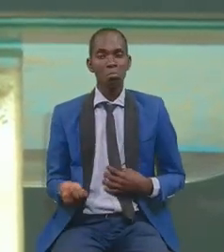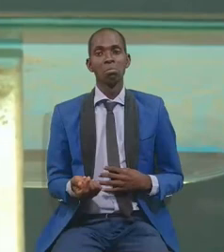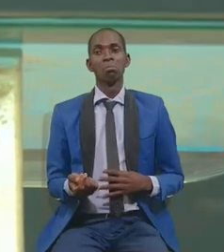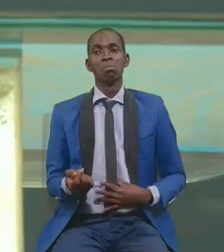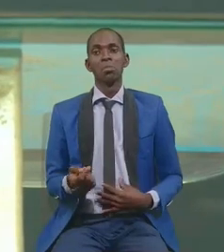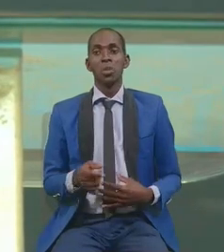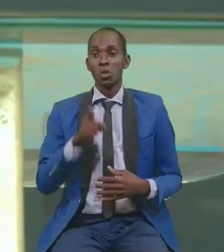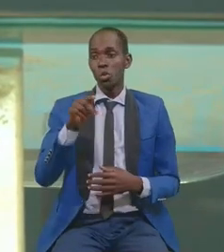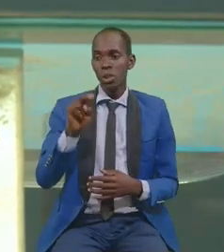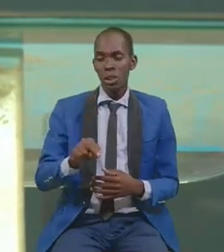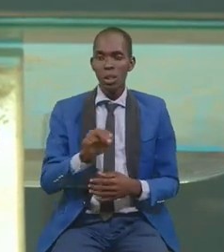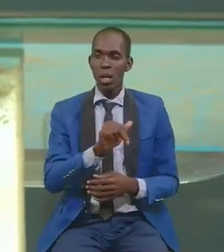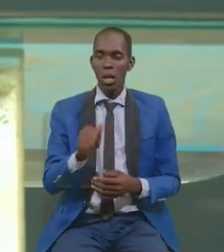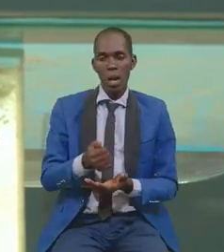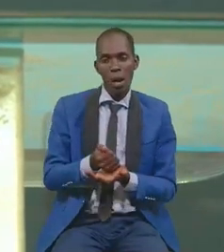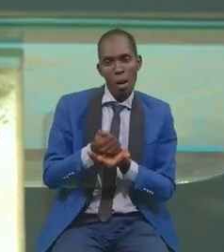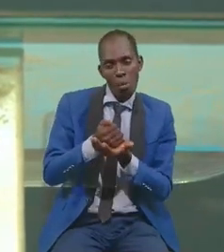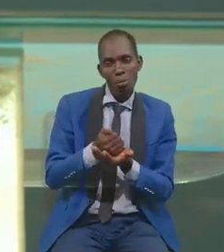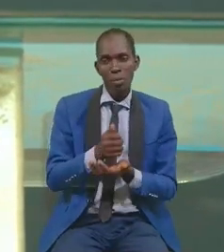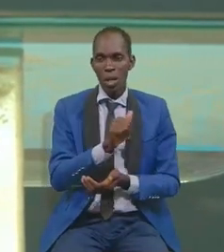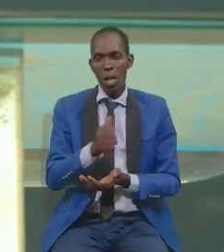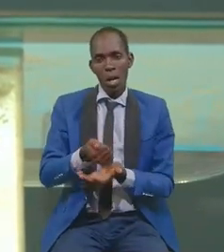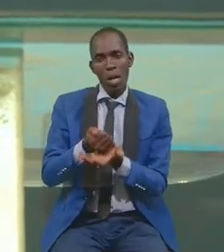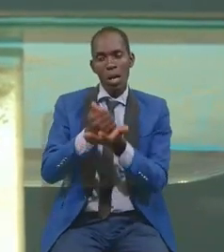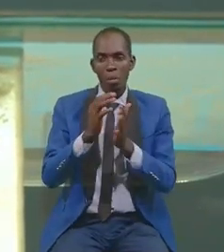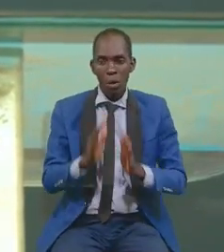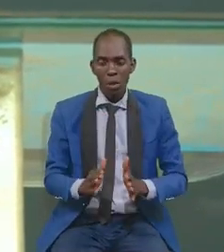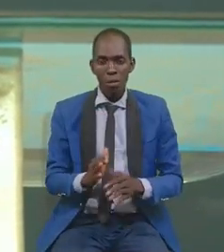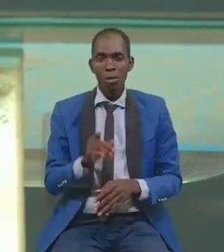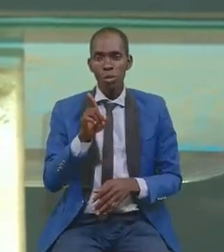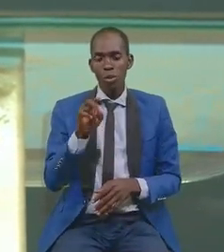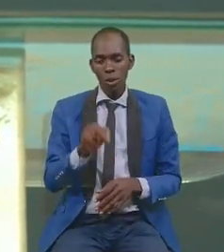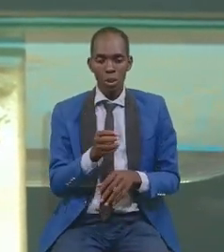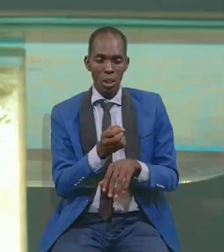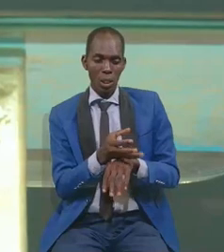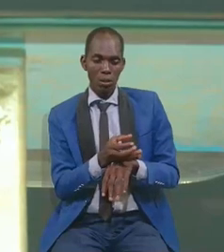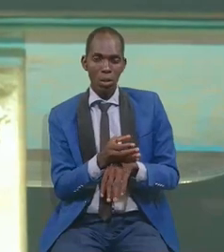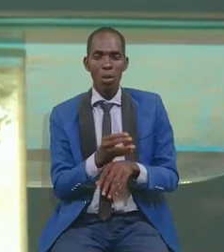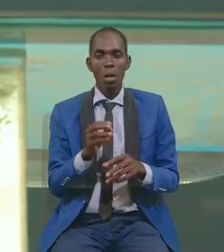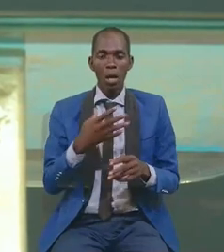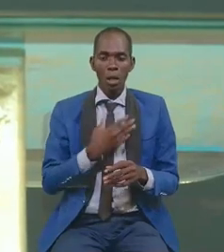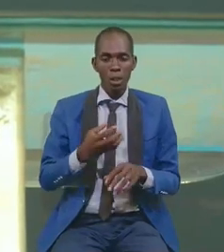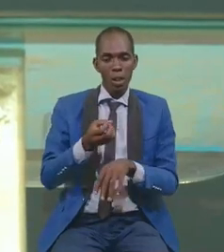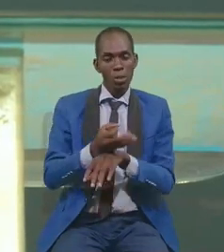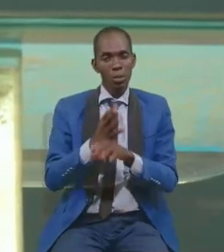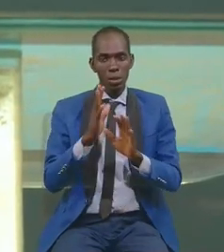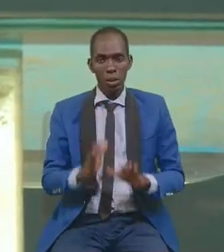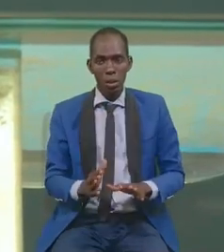il vous faut une aide, un assistant, un conseiller, quelqu'un qui vous prodigue des conseils,